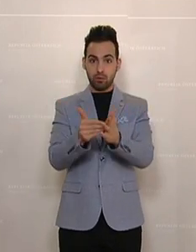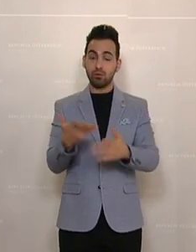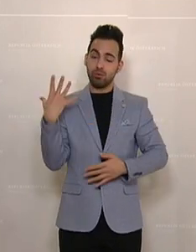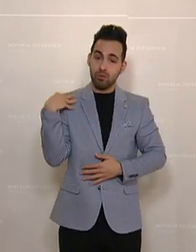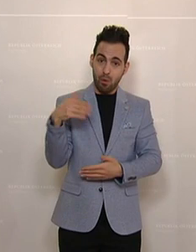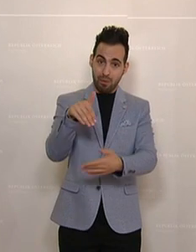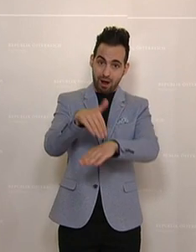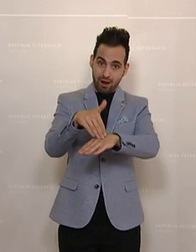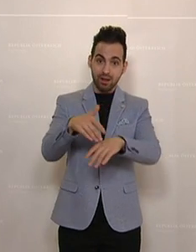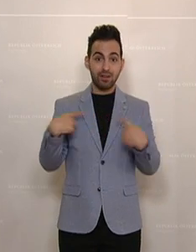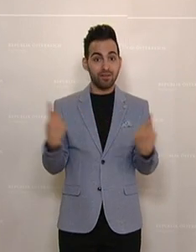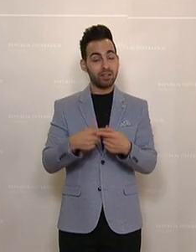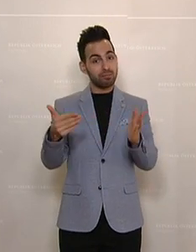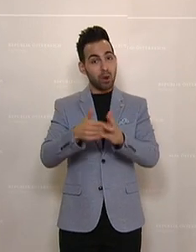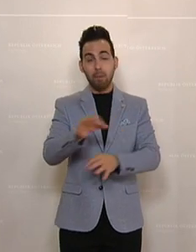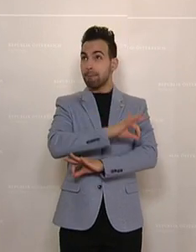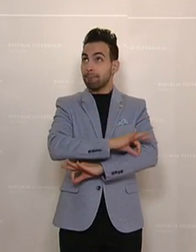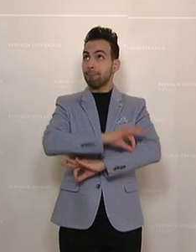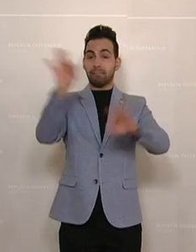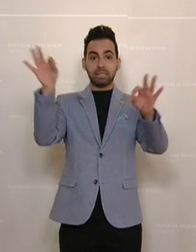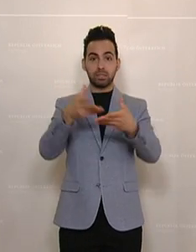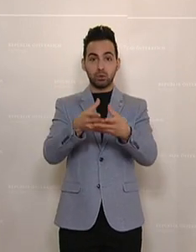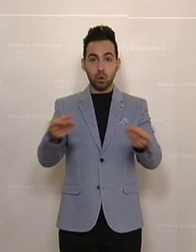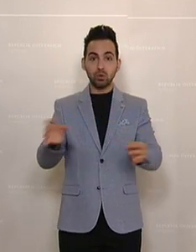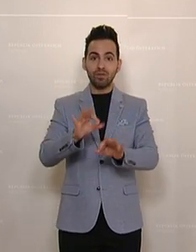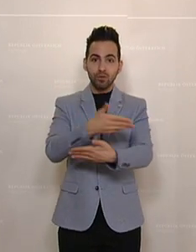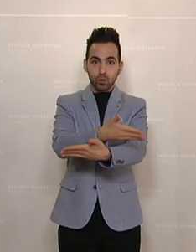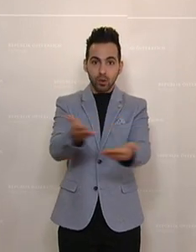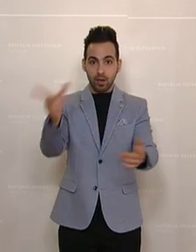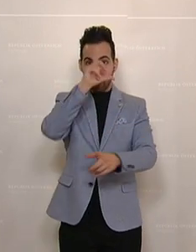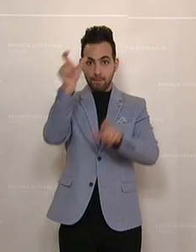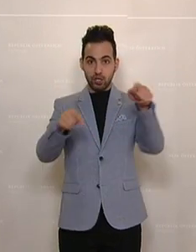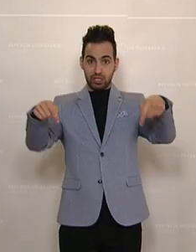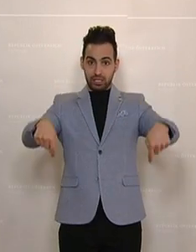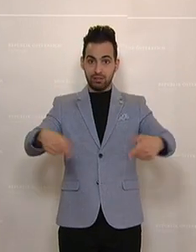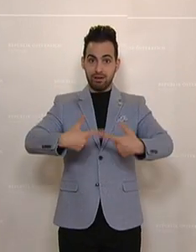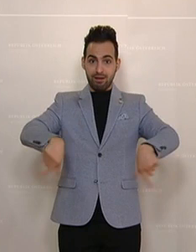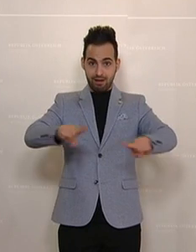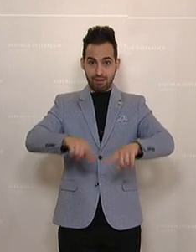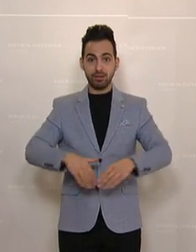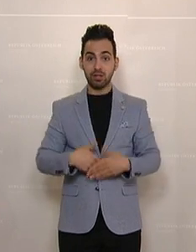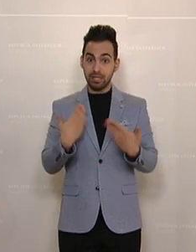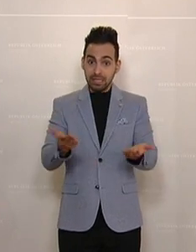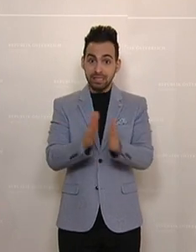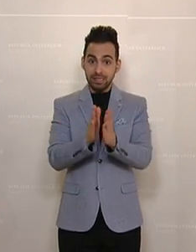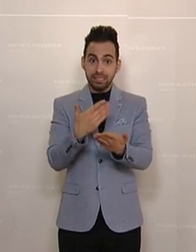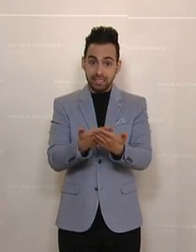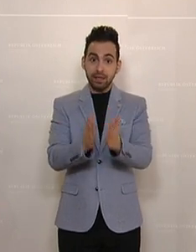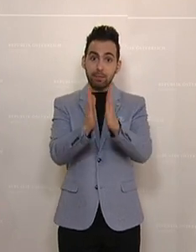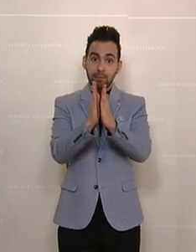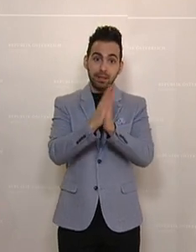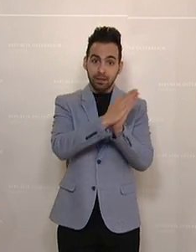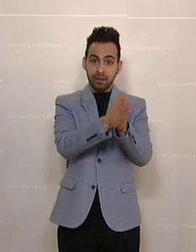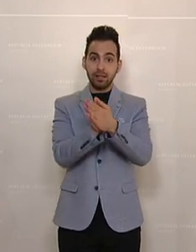es nochmal, wir brauchen die besten Lösungen für die Menschen hier in unserem Land. Und darum bitte ich